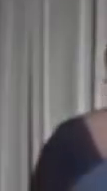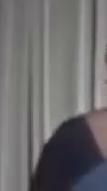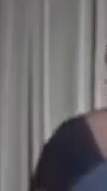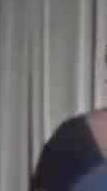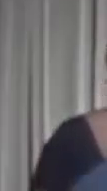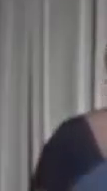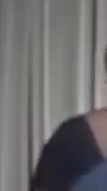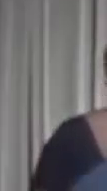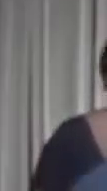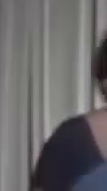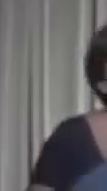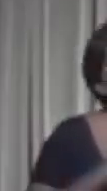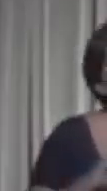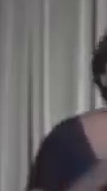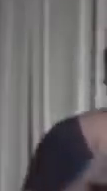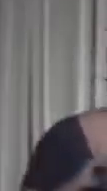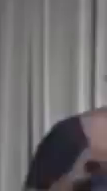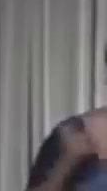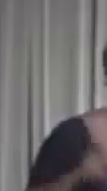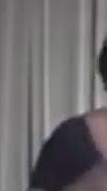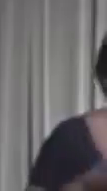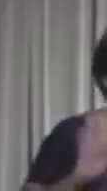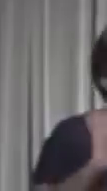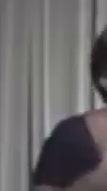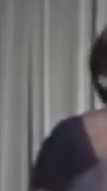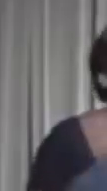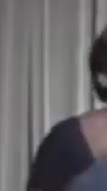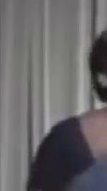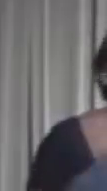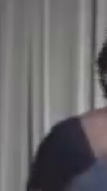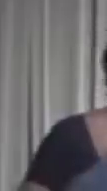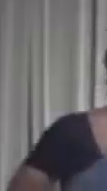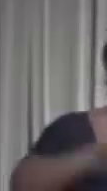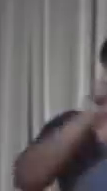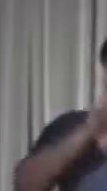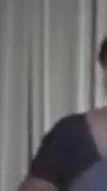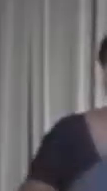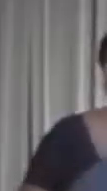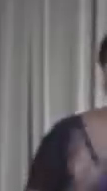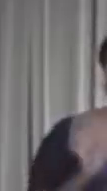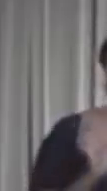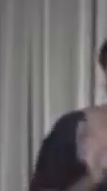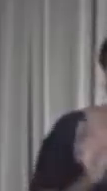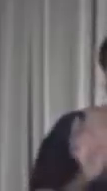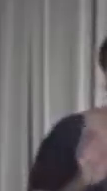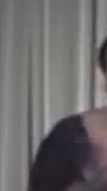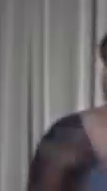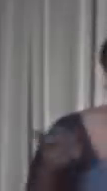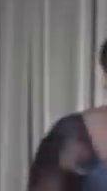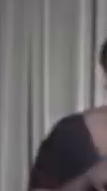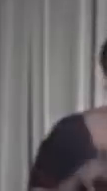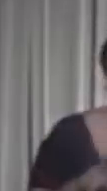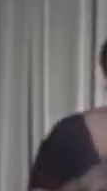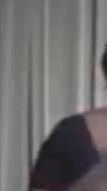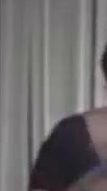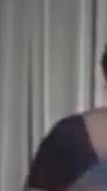நாட்டிலே வாழ்கின்ற 20 லட்சம் முஸ்லிம்களை பயமுறுத்தலாம் என்று நினைக்கிறீர்களா? அல்லது இதனால் பெரும்பான்மையின மக்கள் சந்தோஷப்படுவார்கள் என்று நினைக்கிறீர்களா?